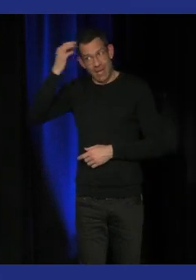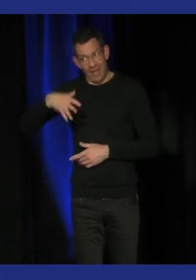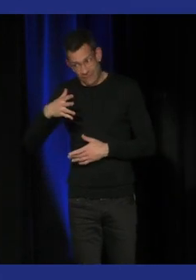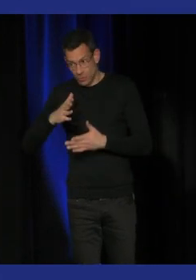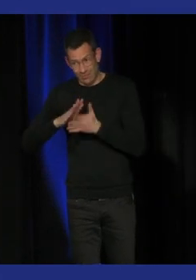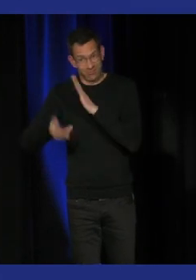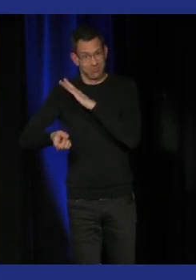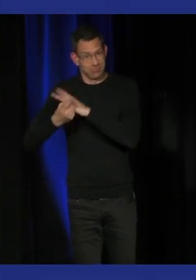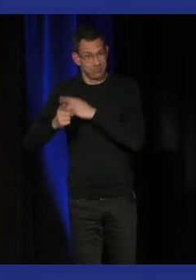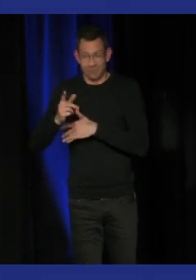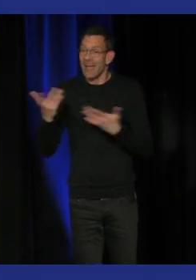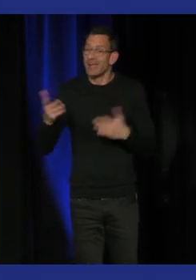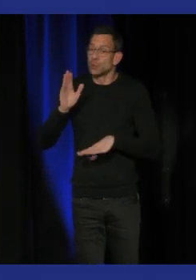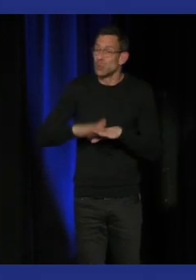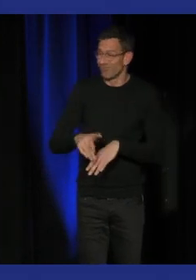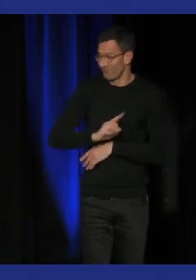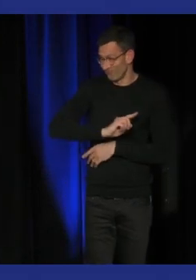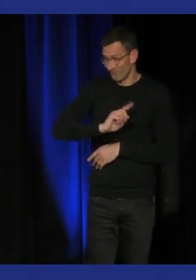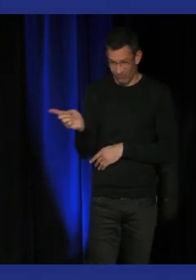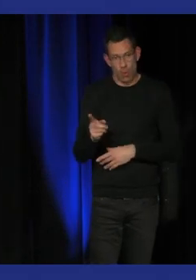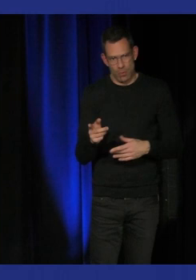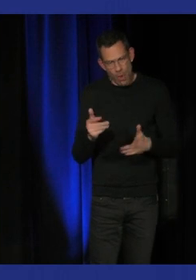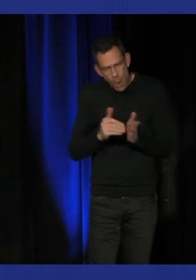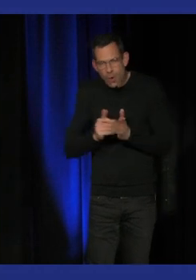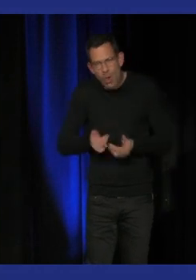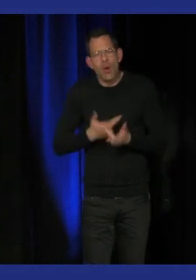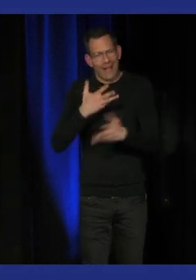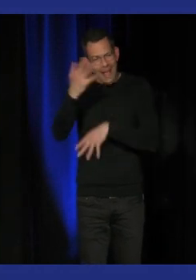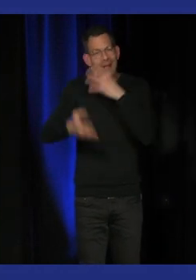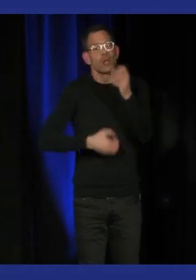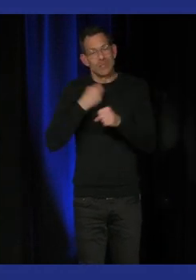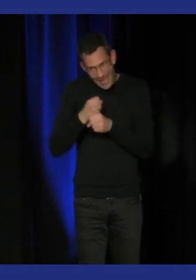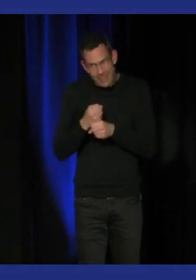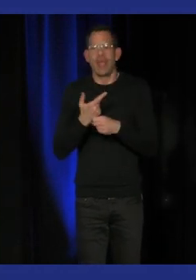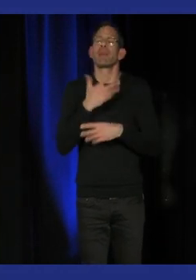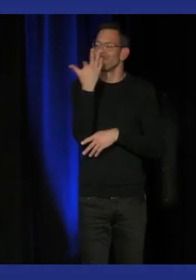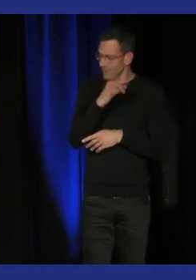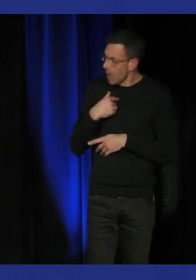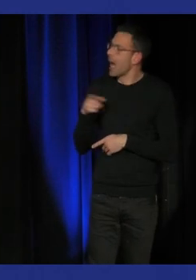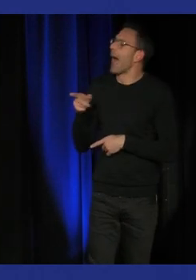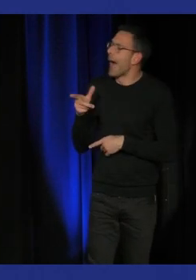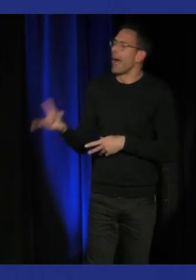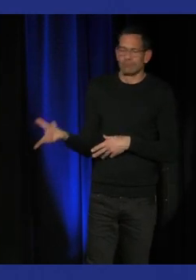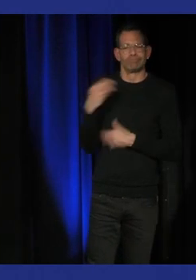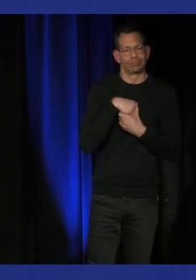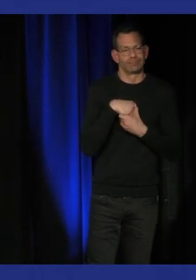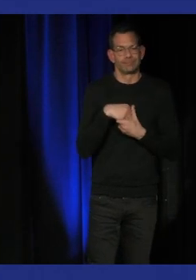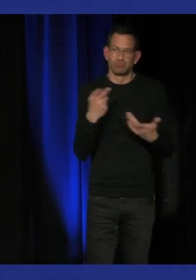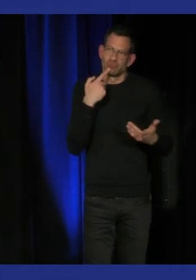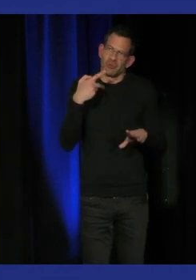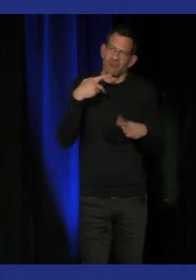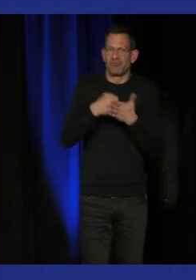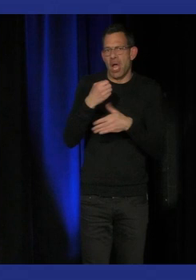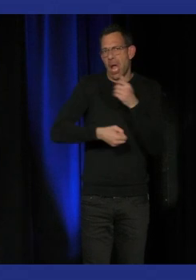Eh non, le bus à plancher surbaissé va mettre quelques années de plus à être adopté en France. La fin des années 80, début des